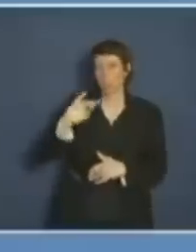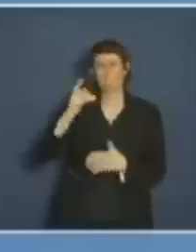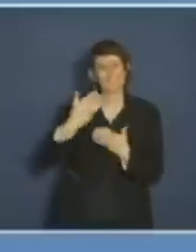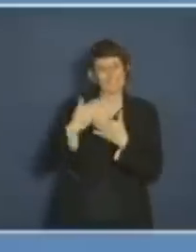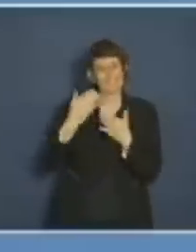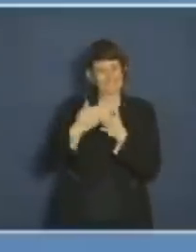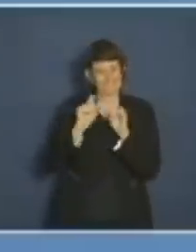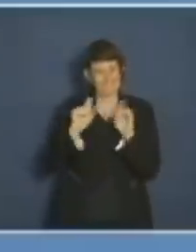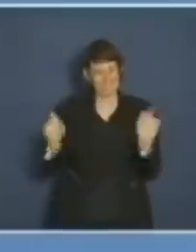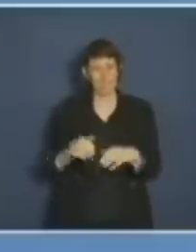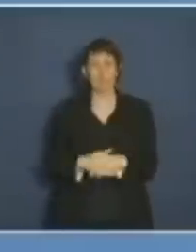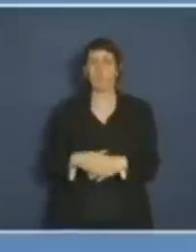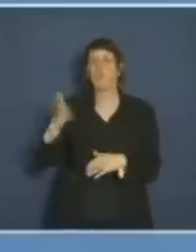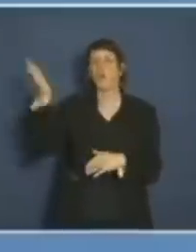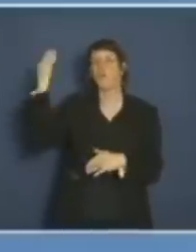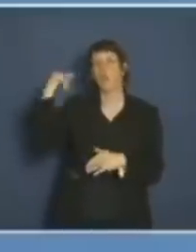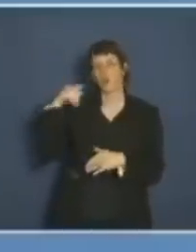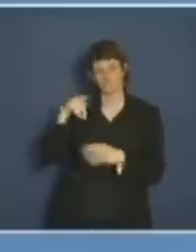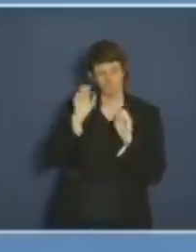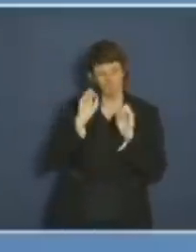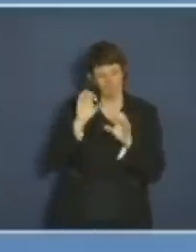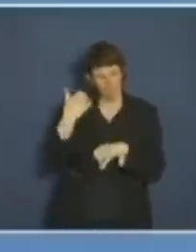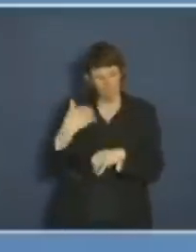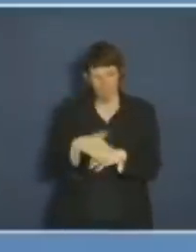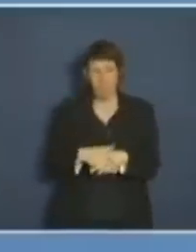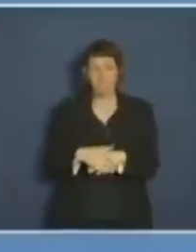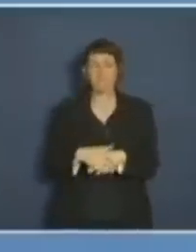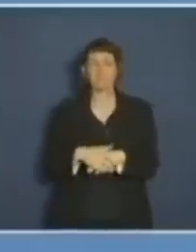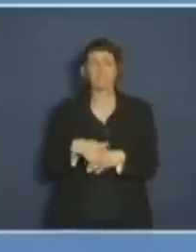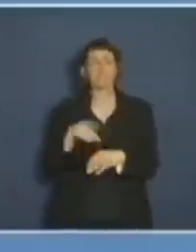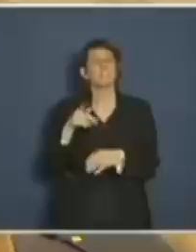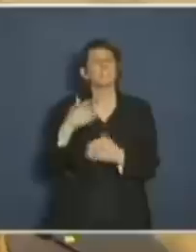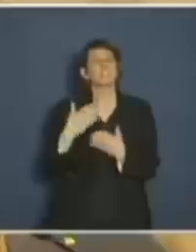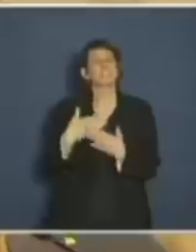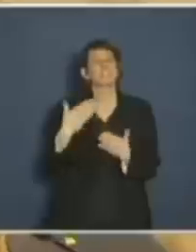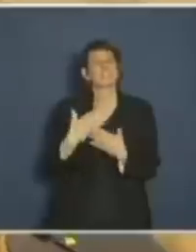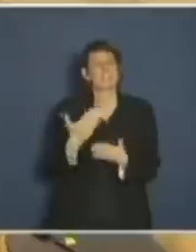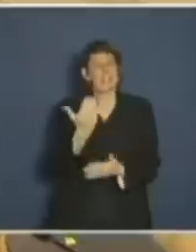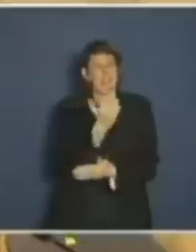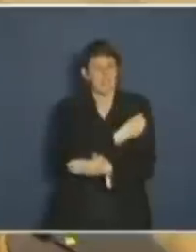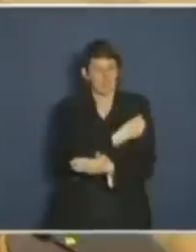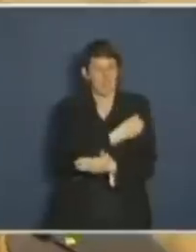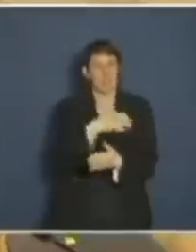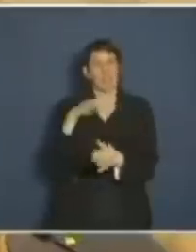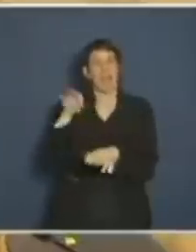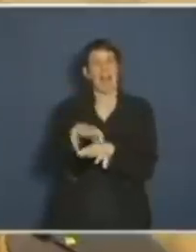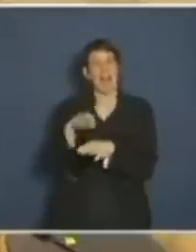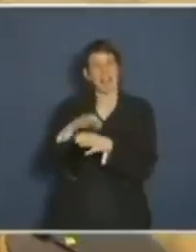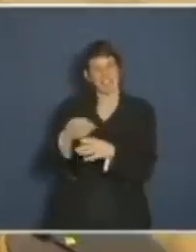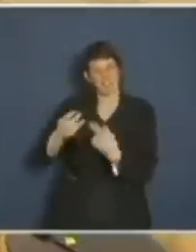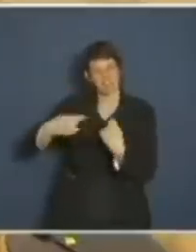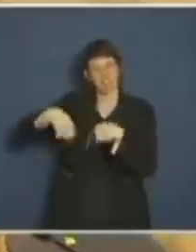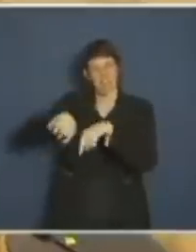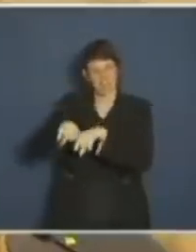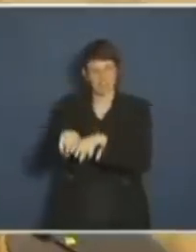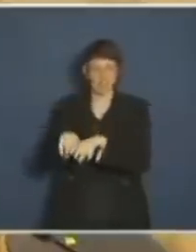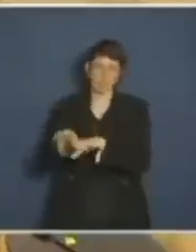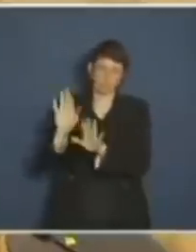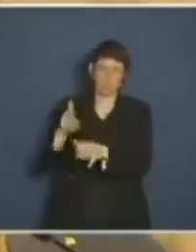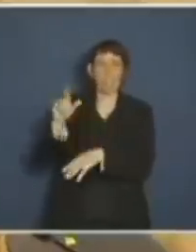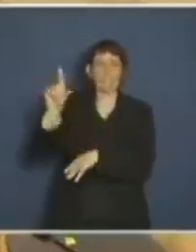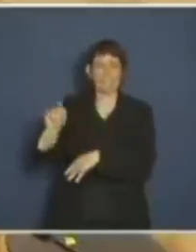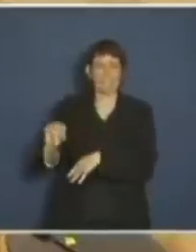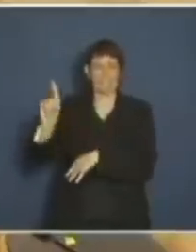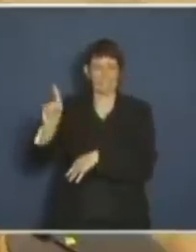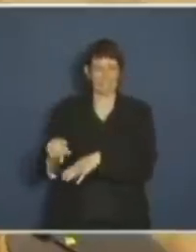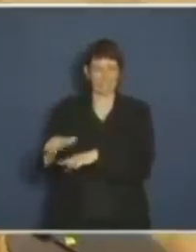Komplex. Also vorhin hatten Sie erklärt, dass es so, dass diese Impfungen in Arztpraxen im niedrigeren Bereich sind, dass es